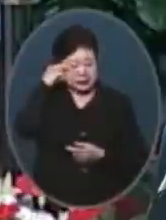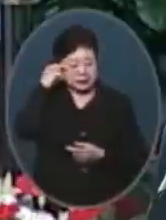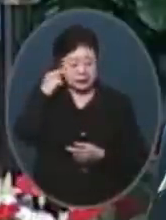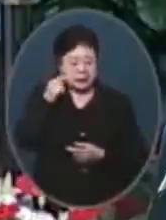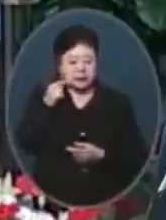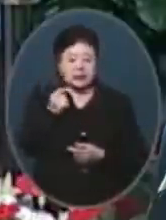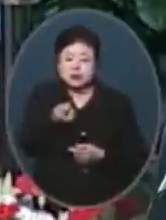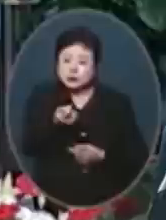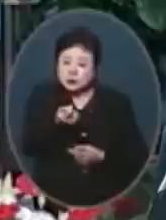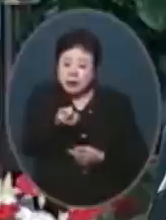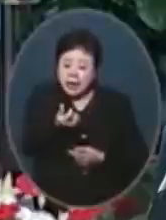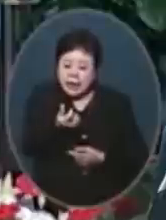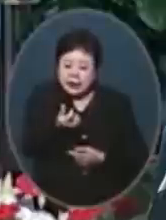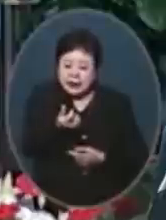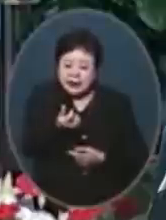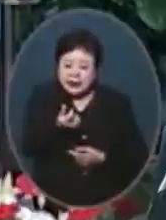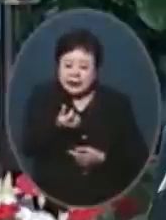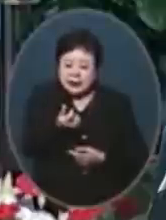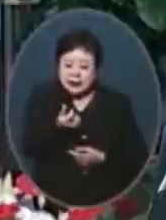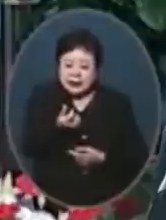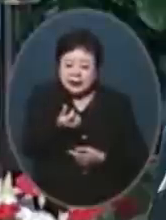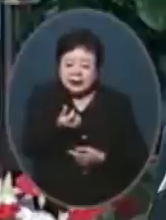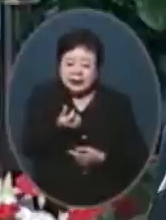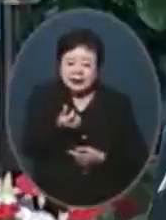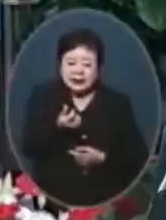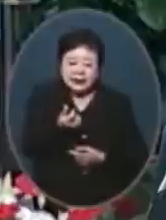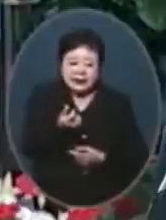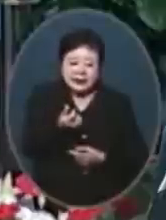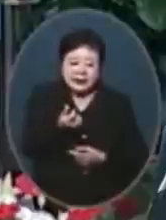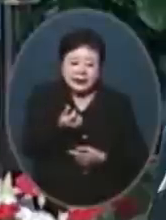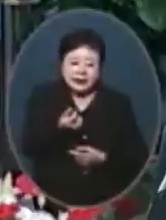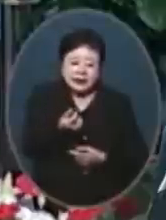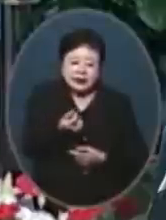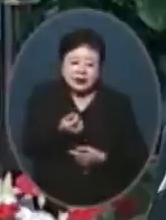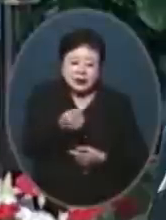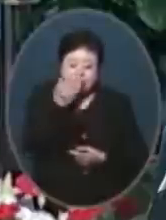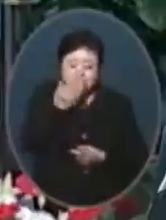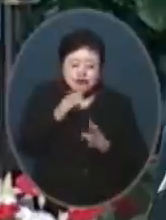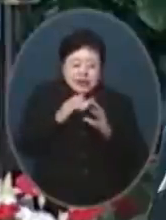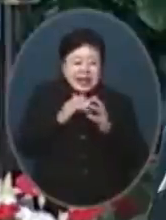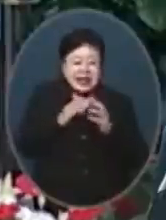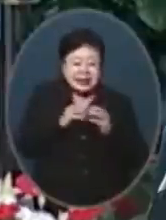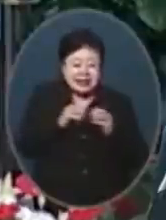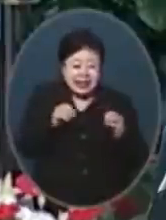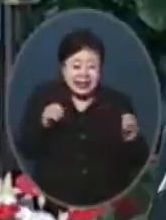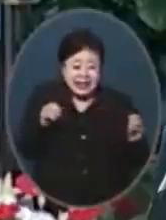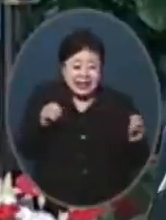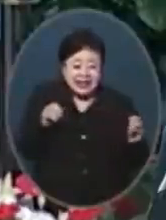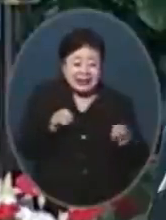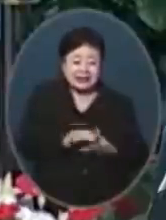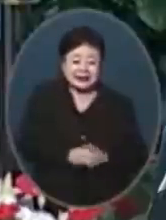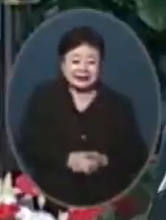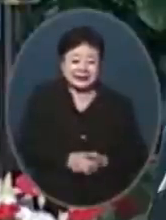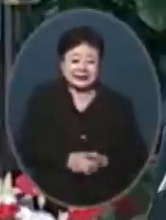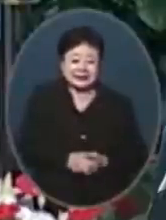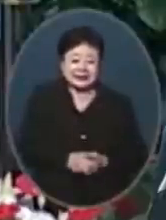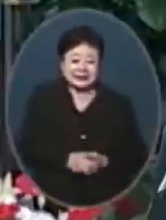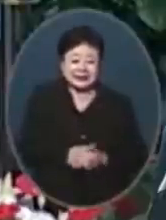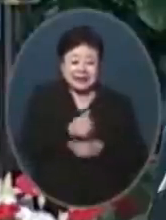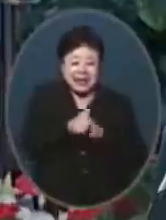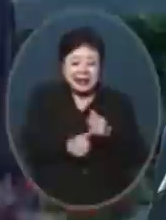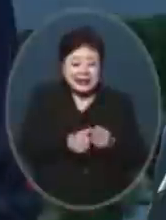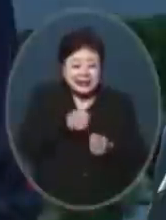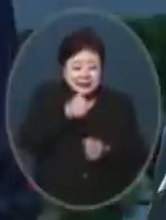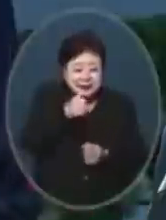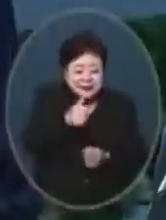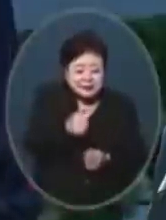그 조그마한 중동 유대 땅에 있음에도 불구하고 아랍 민족이